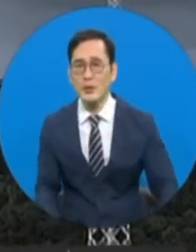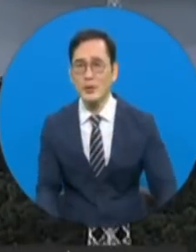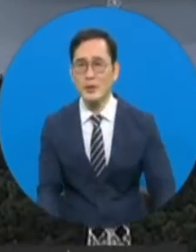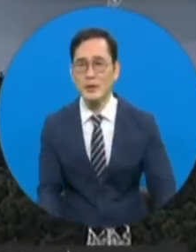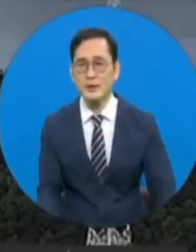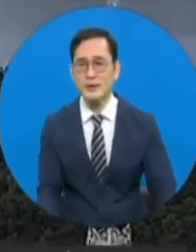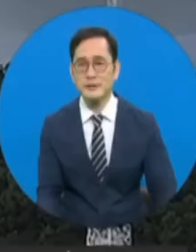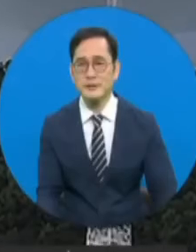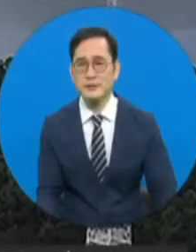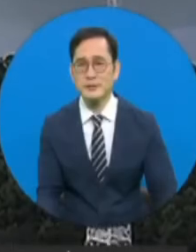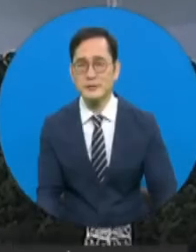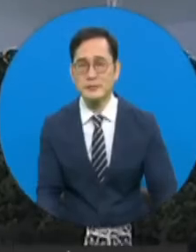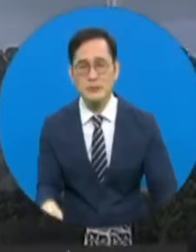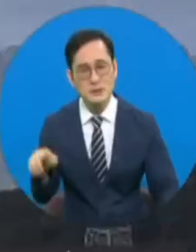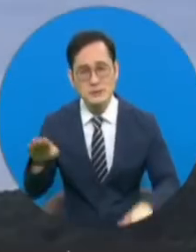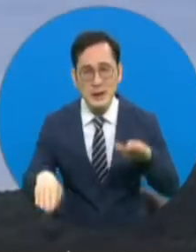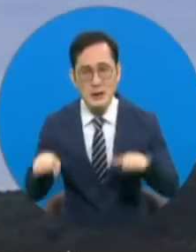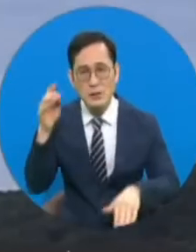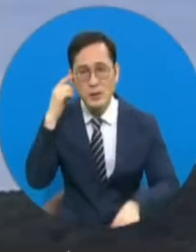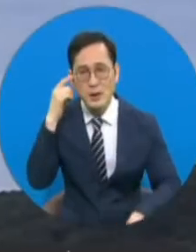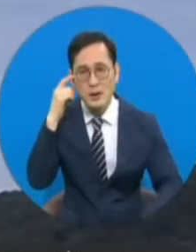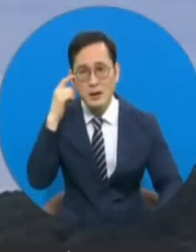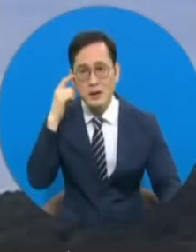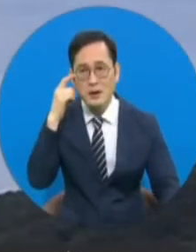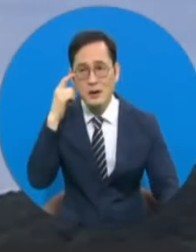그 이유는 뭘까요